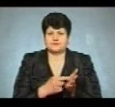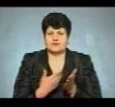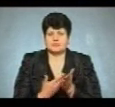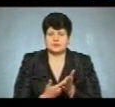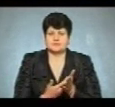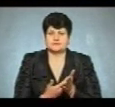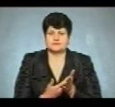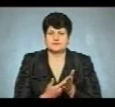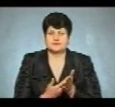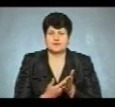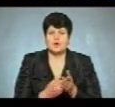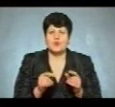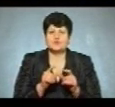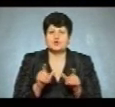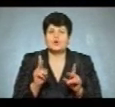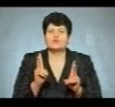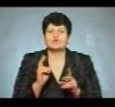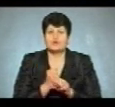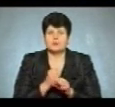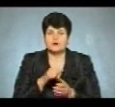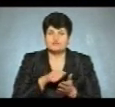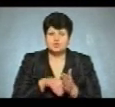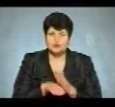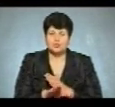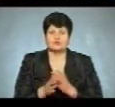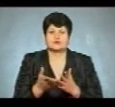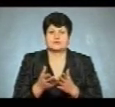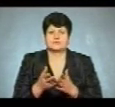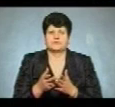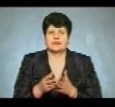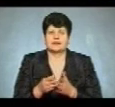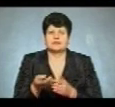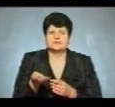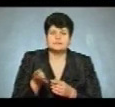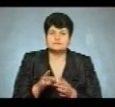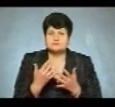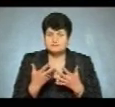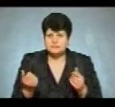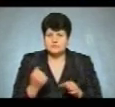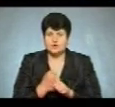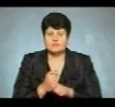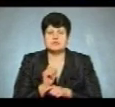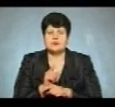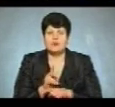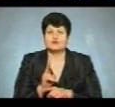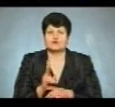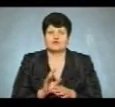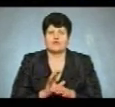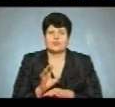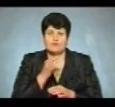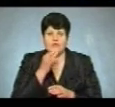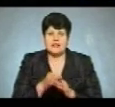як установа, яка здійснила друк, тираж, відповідальна особа за випуск та замовник.